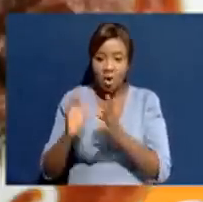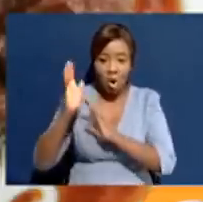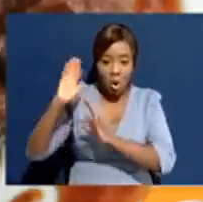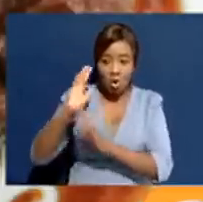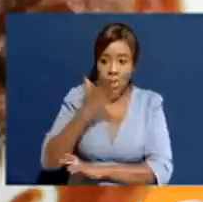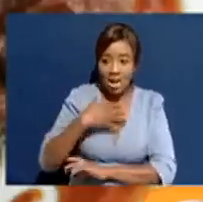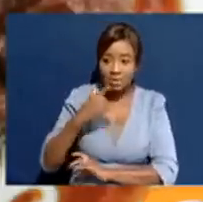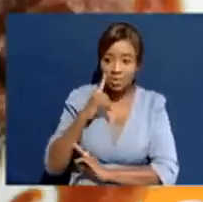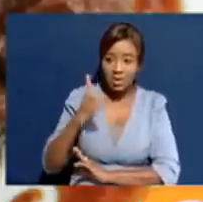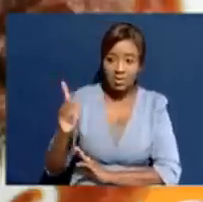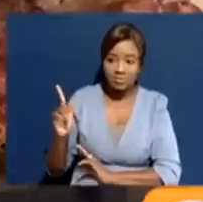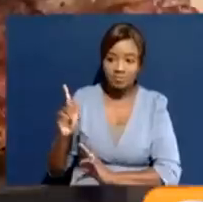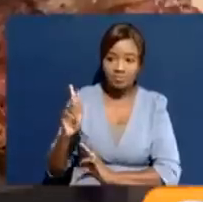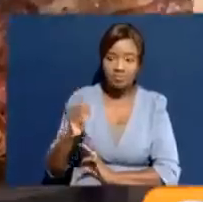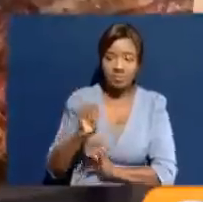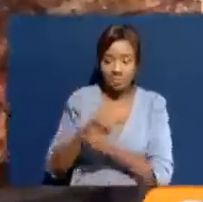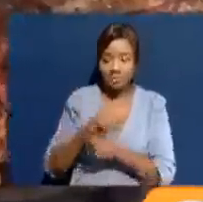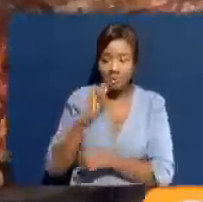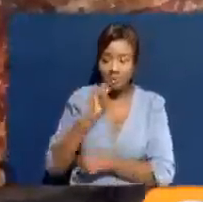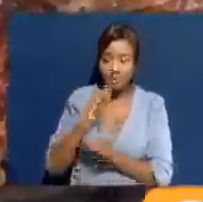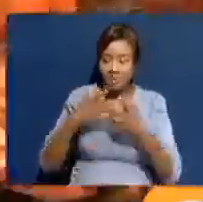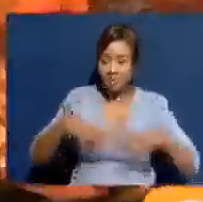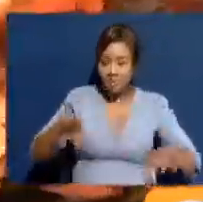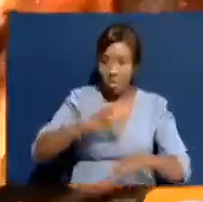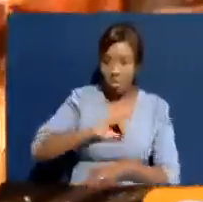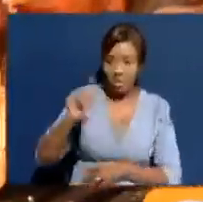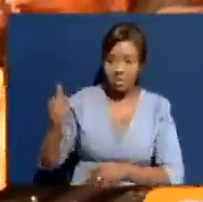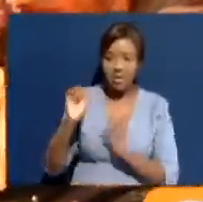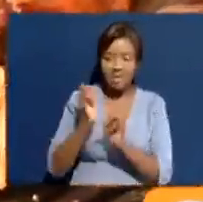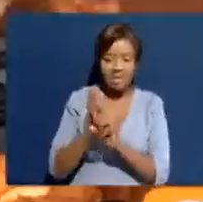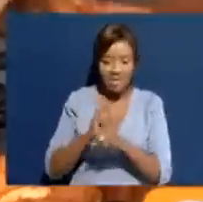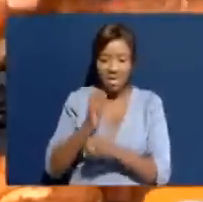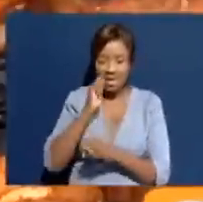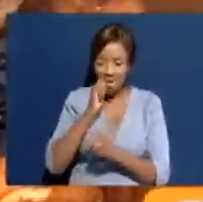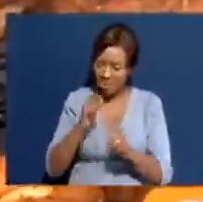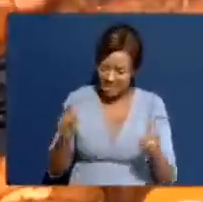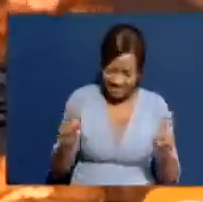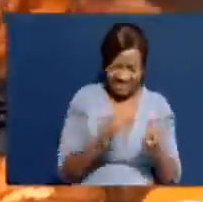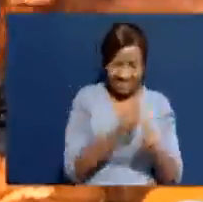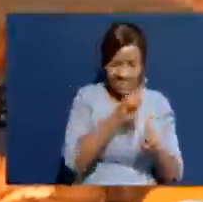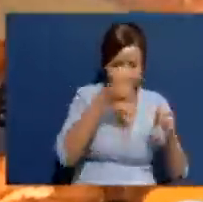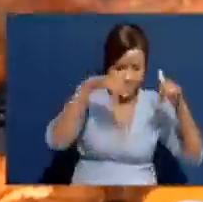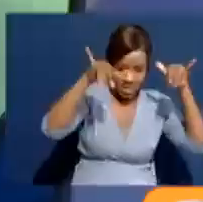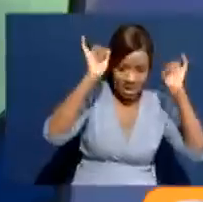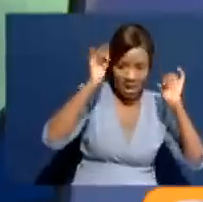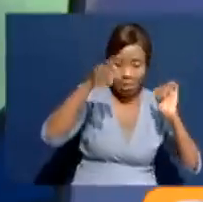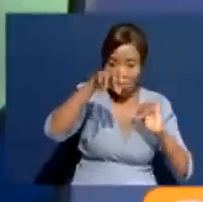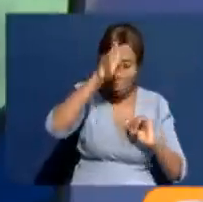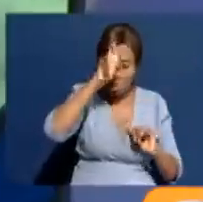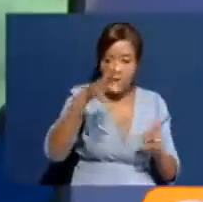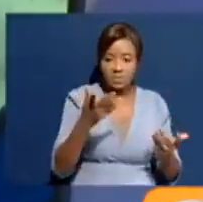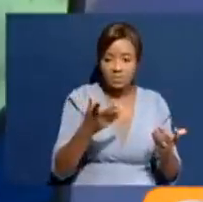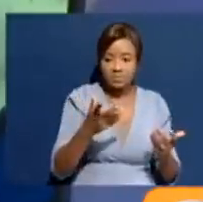miongoni mwa bidhaa zingine. Wamiliki wa kampuni hiyo wanatengeneza nyama sawia na ile ya ng'ombe au mbuzi.